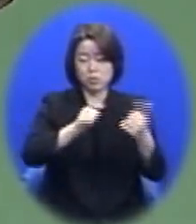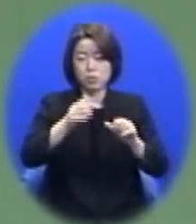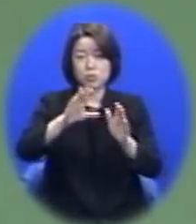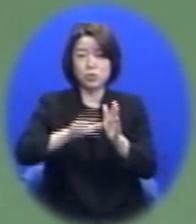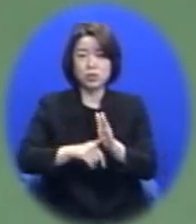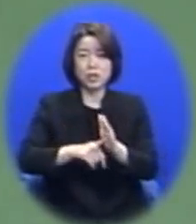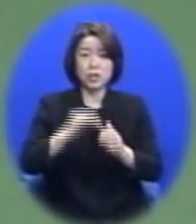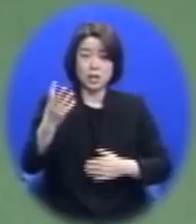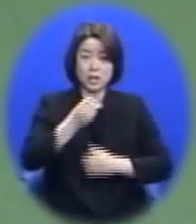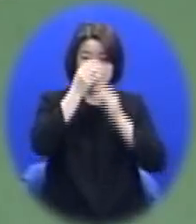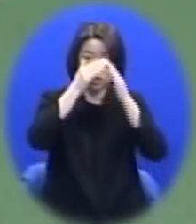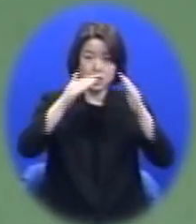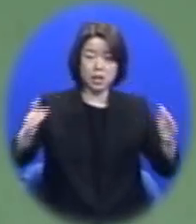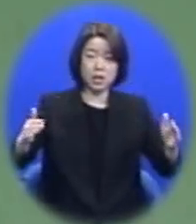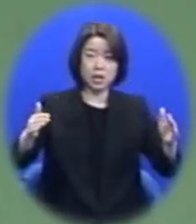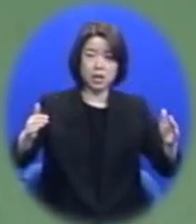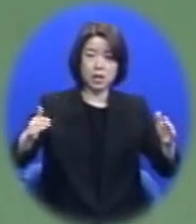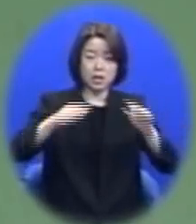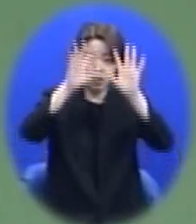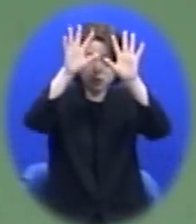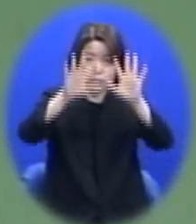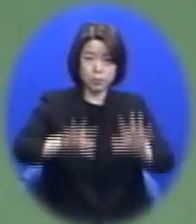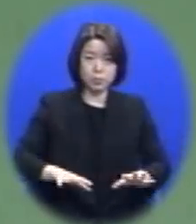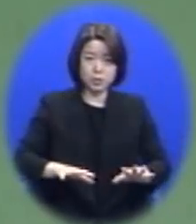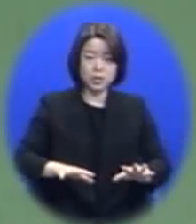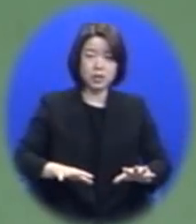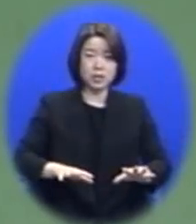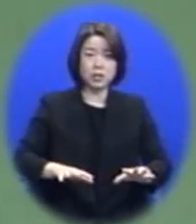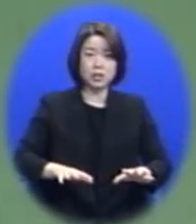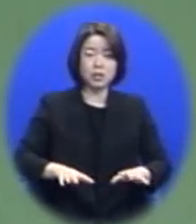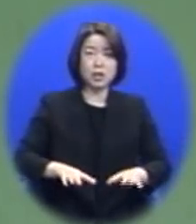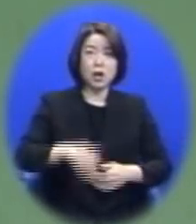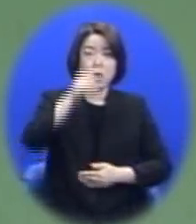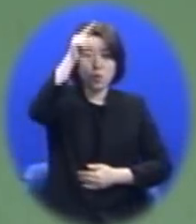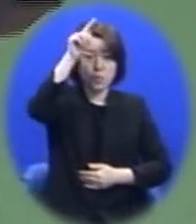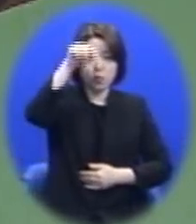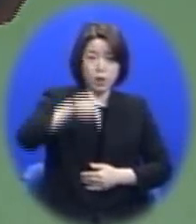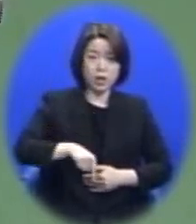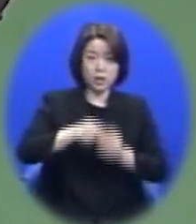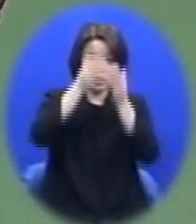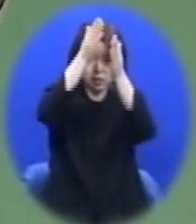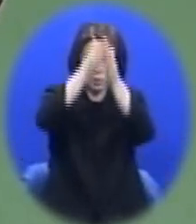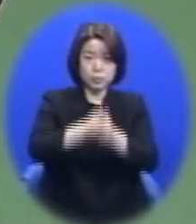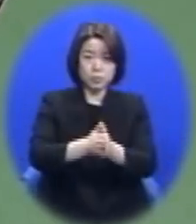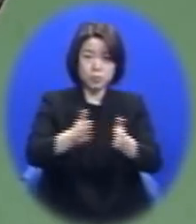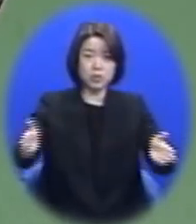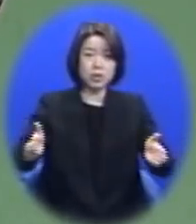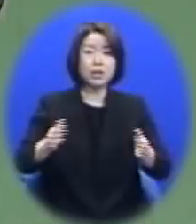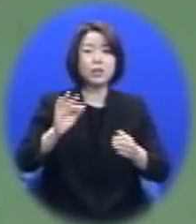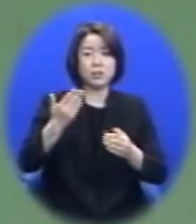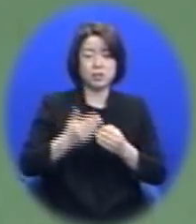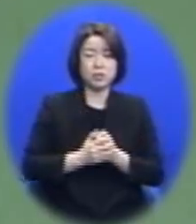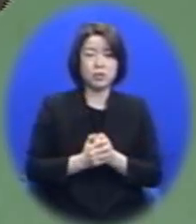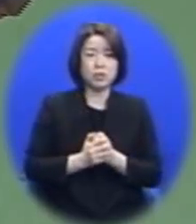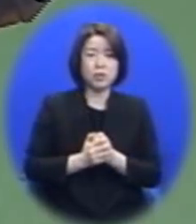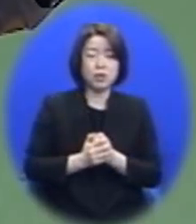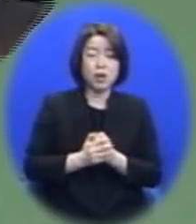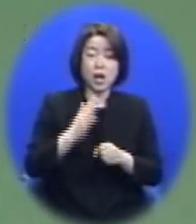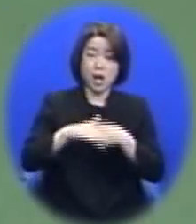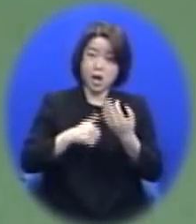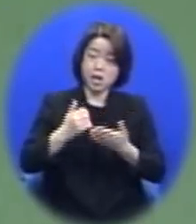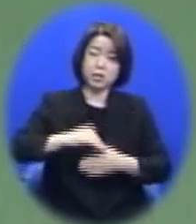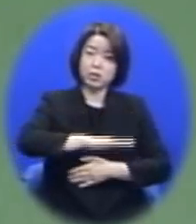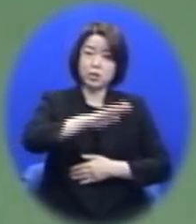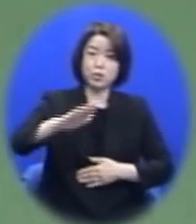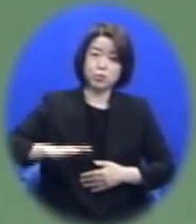성전의 지성소와 성소를 가로막는 휘장이 위로부터 아래까지 쫙 갈라졌습니다. 하나님과 우리 사이에는 더